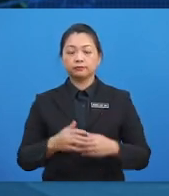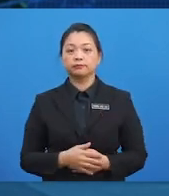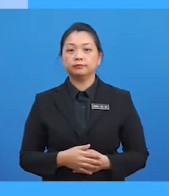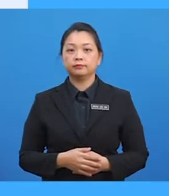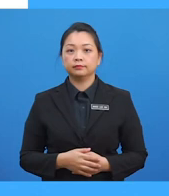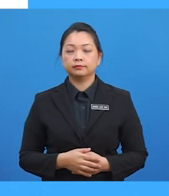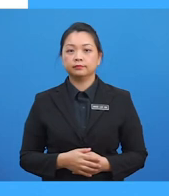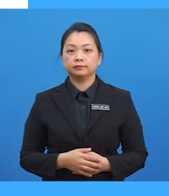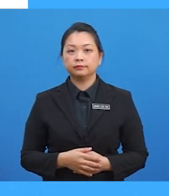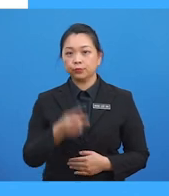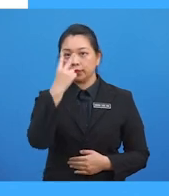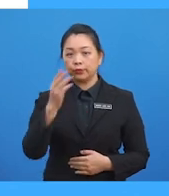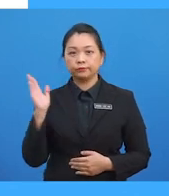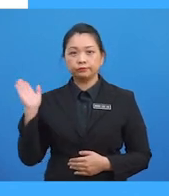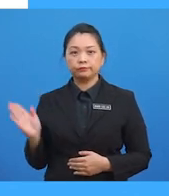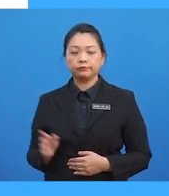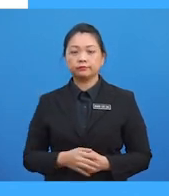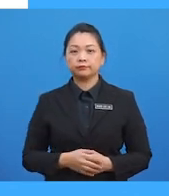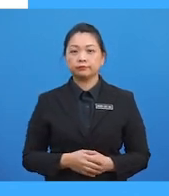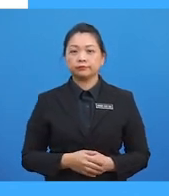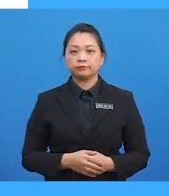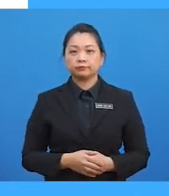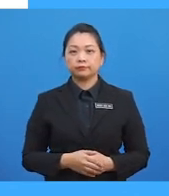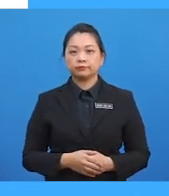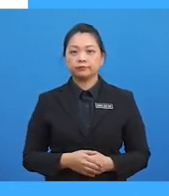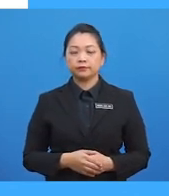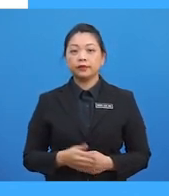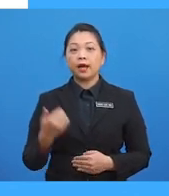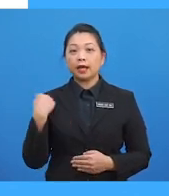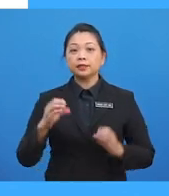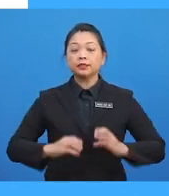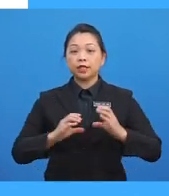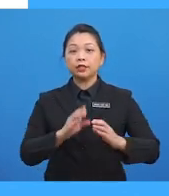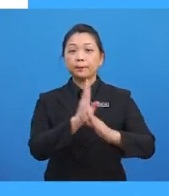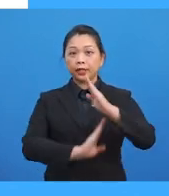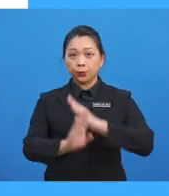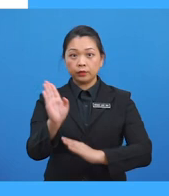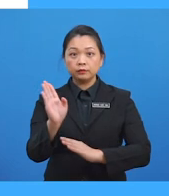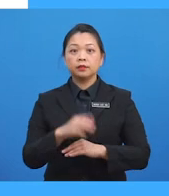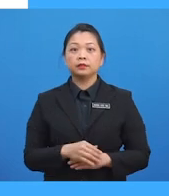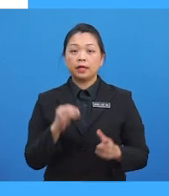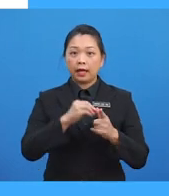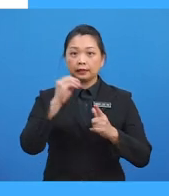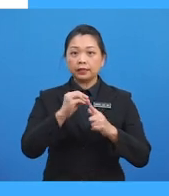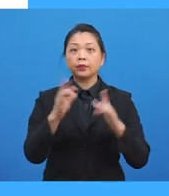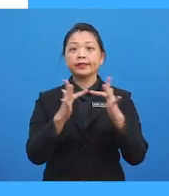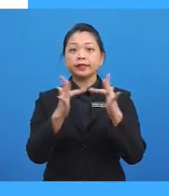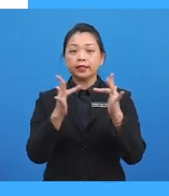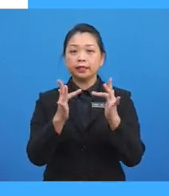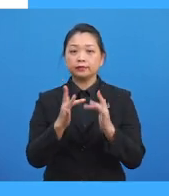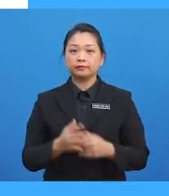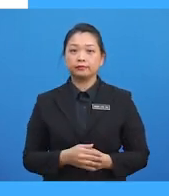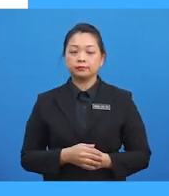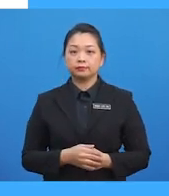talian. Murid-murid, proses mendaftar harta intelek secara manual ini terbahagi kepada tujuh proses, iaitu